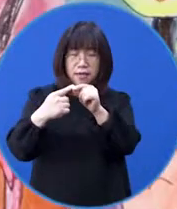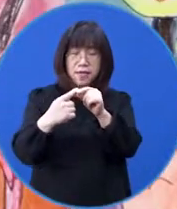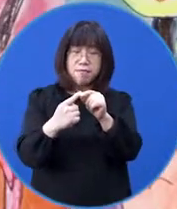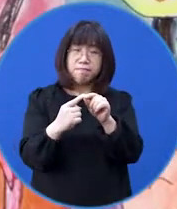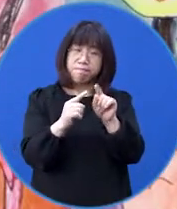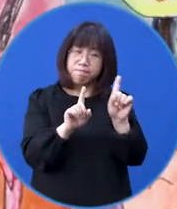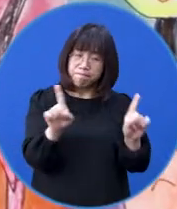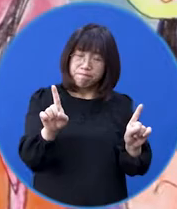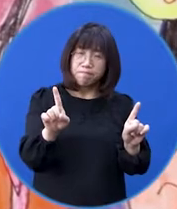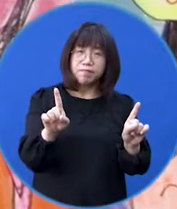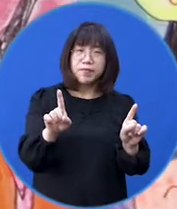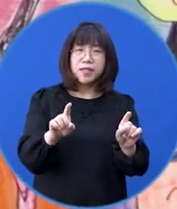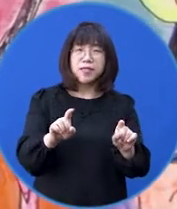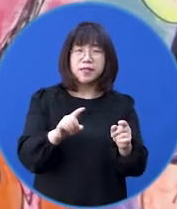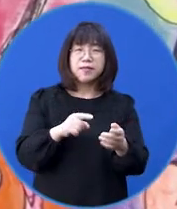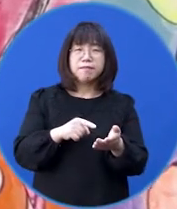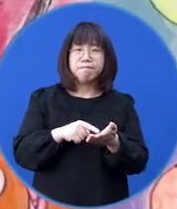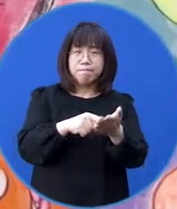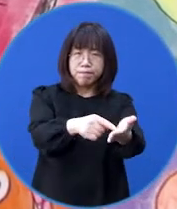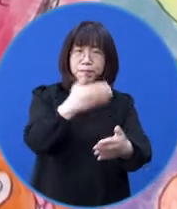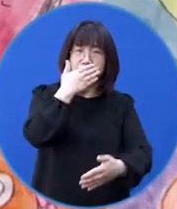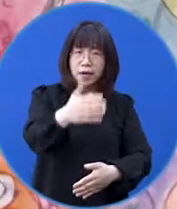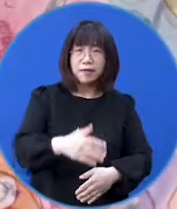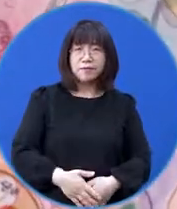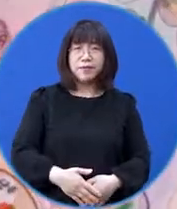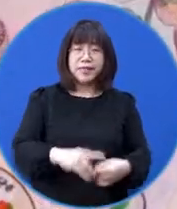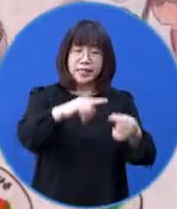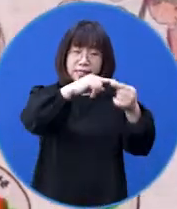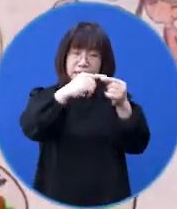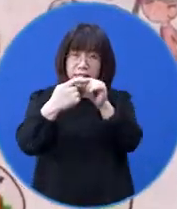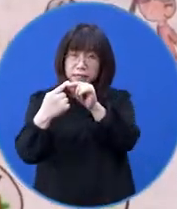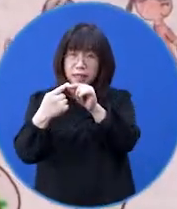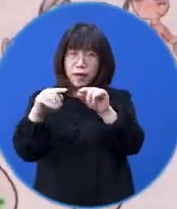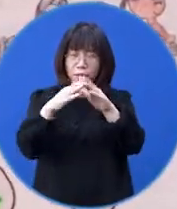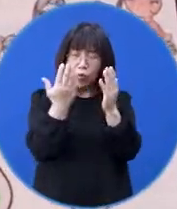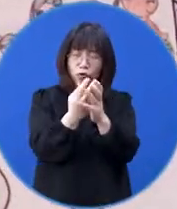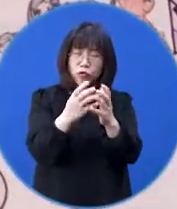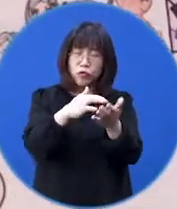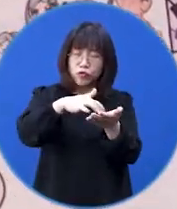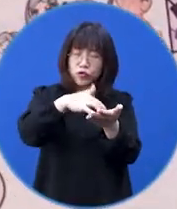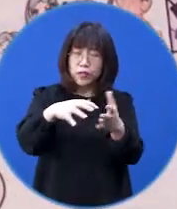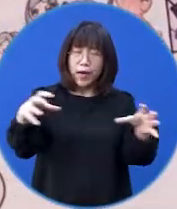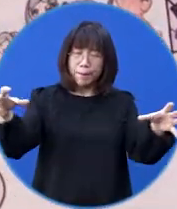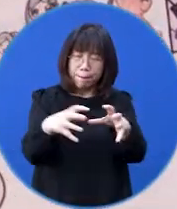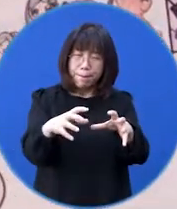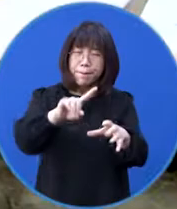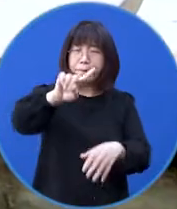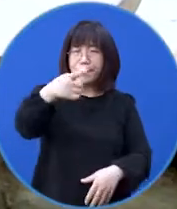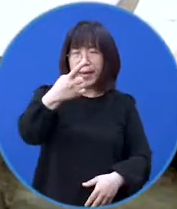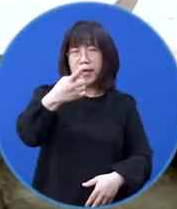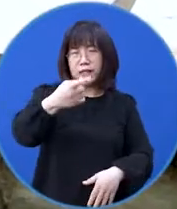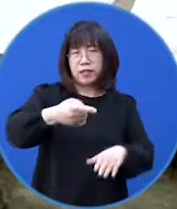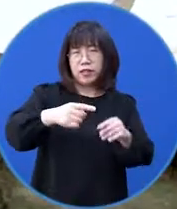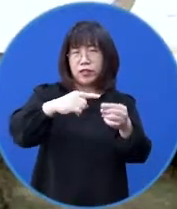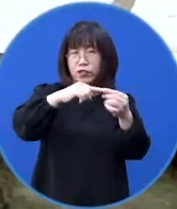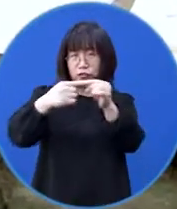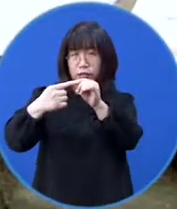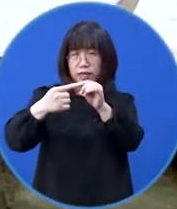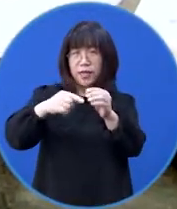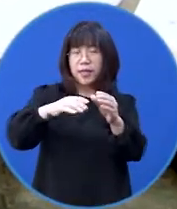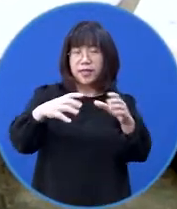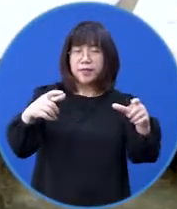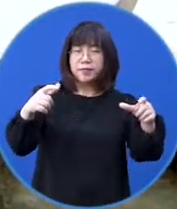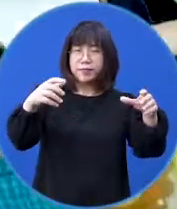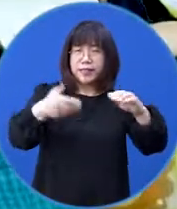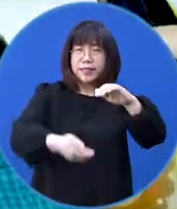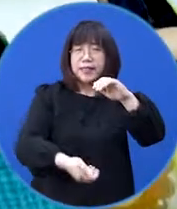점씩 총 두 가지를 신청할 수 있으며 글귀의 경우 띄어쓰기와 문장 부호를 포함해 100자 이내, 그림의